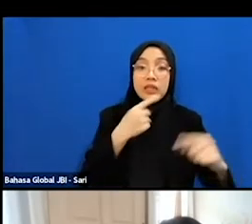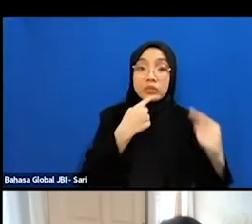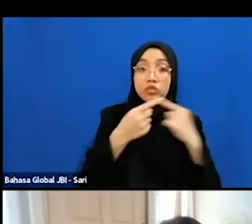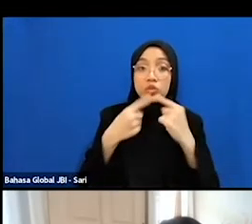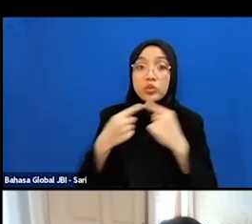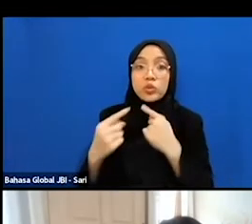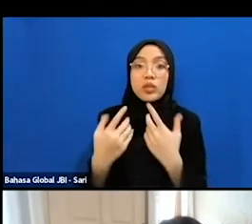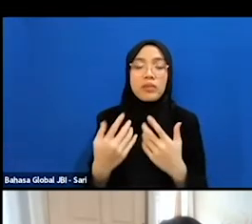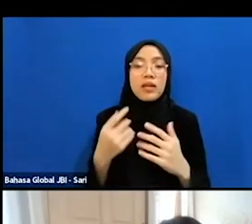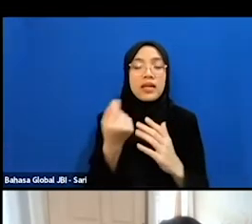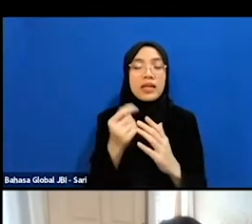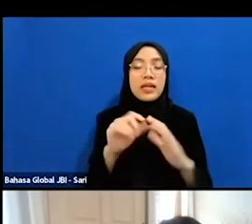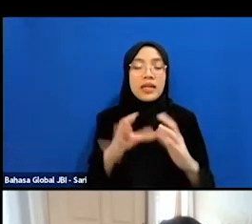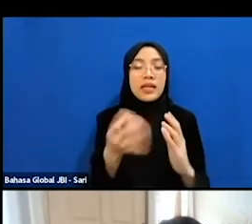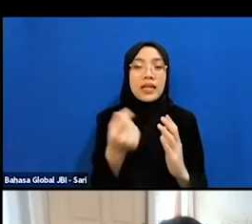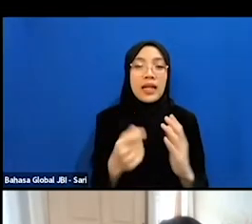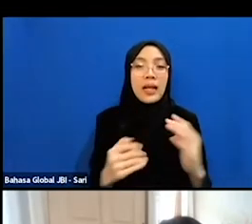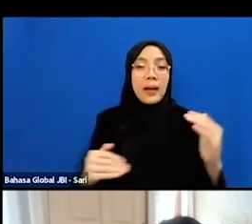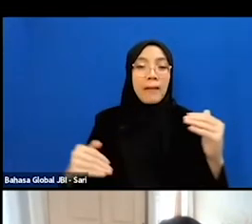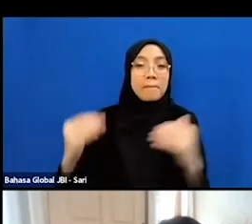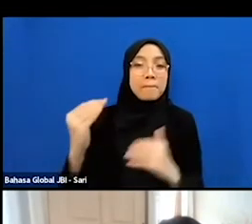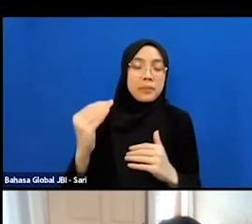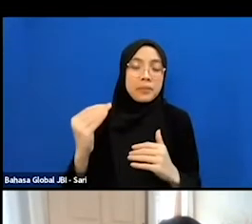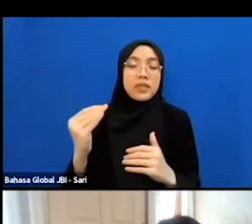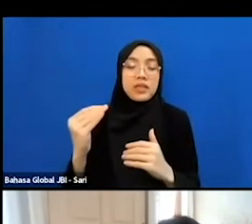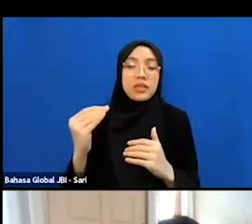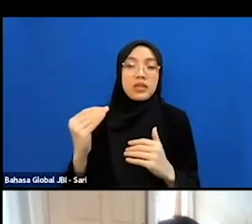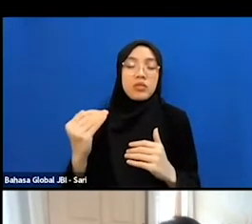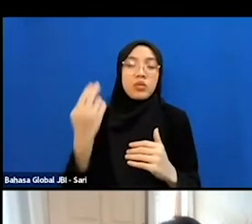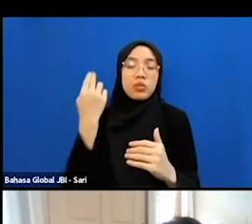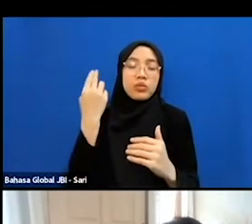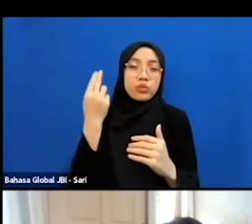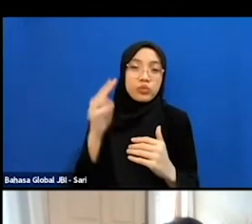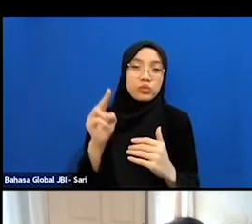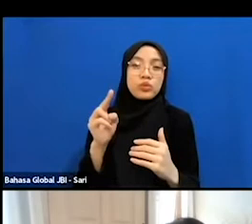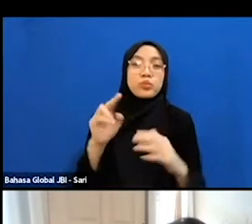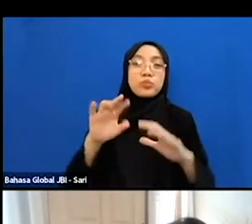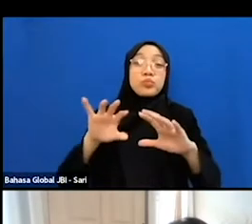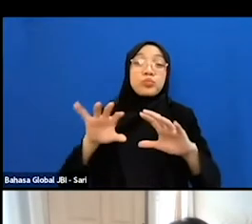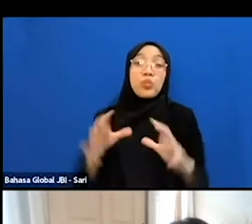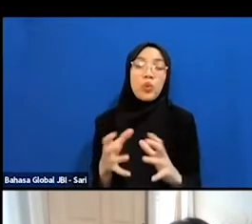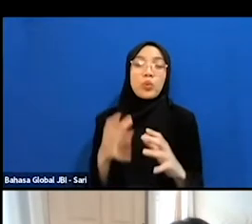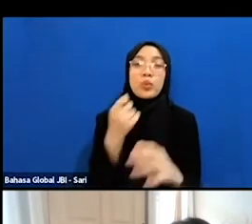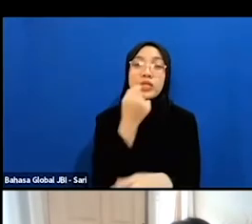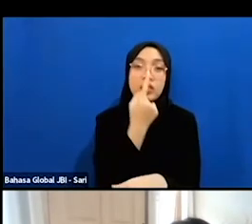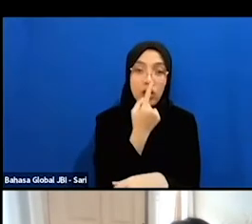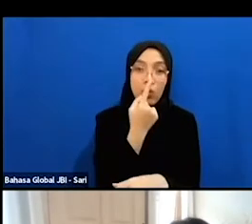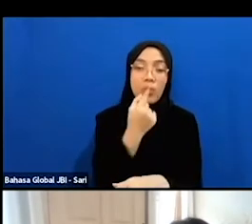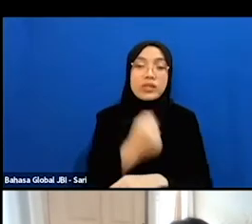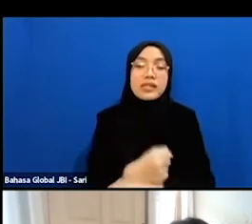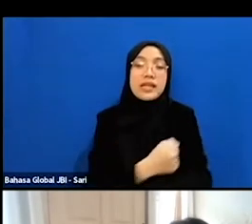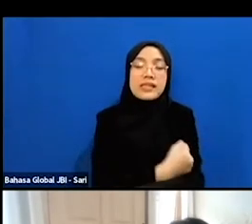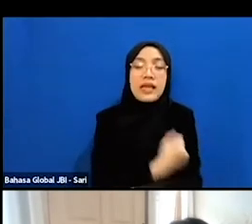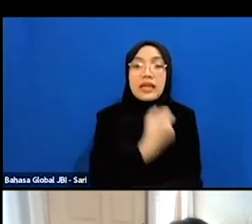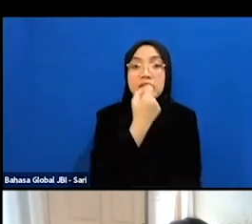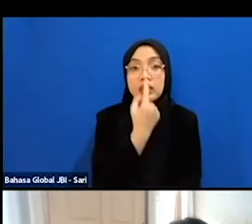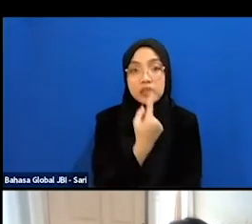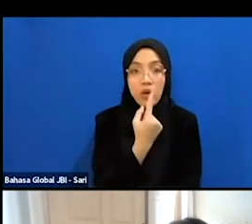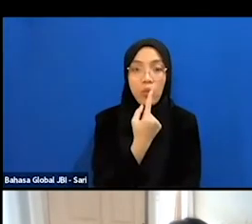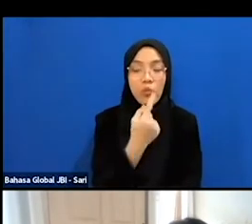nilai lebihnya adalah yang apa untuk untuk produk yang hijau produk dan jasa yang hijau